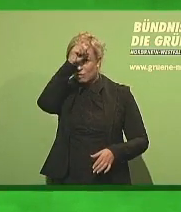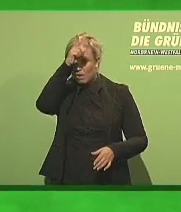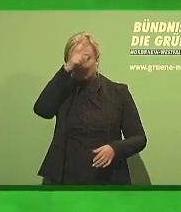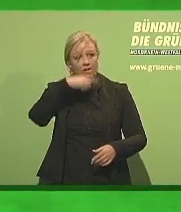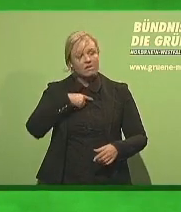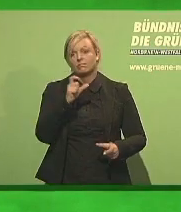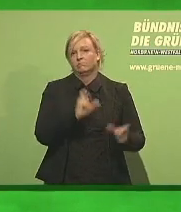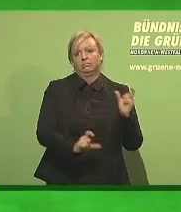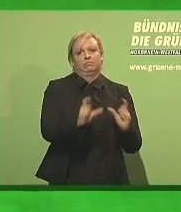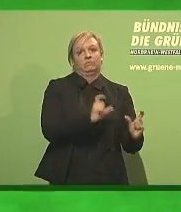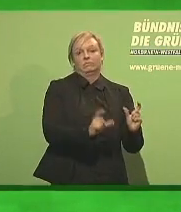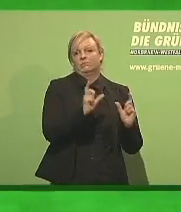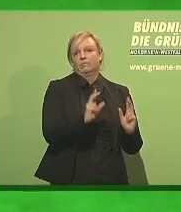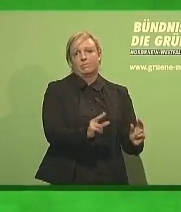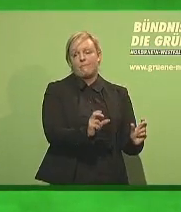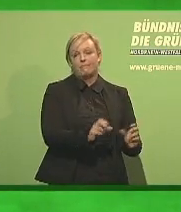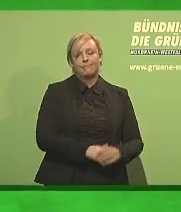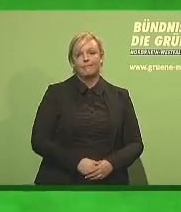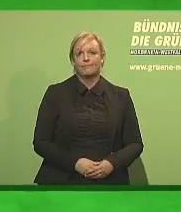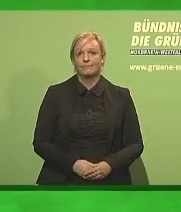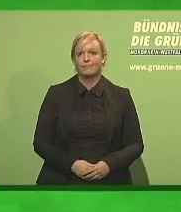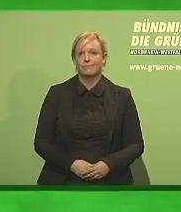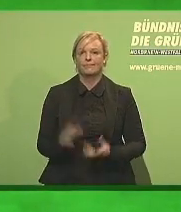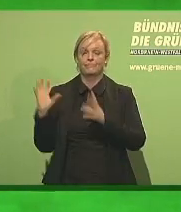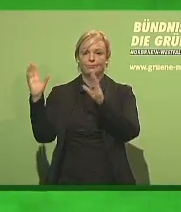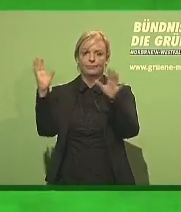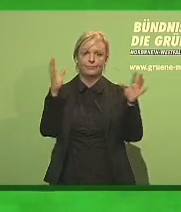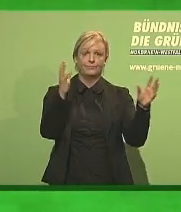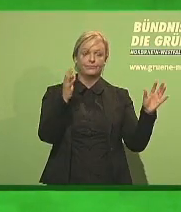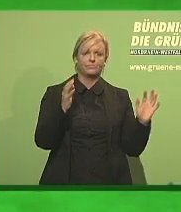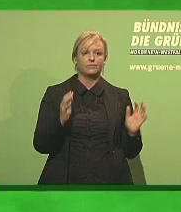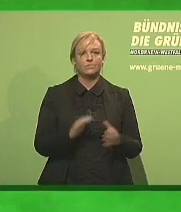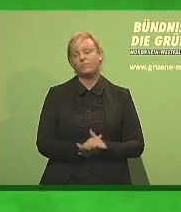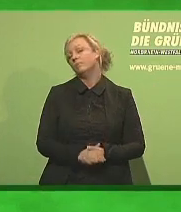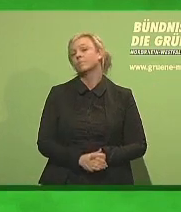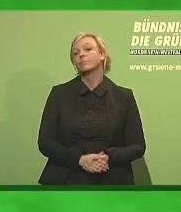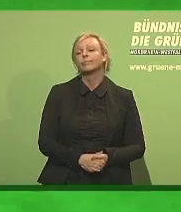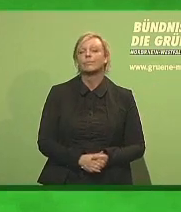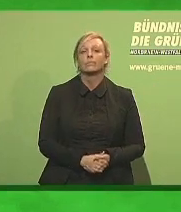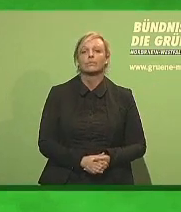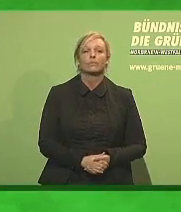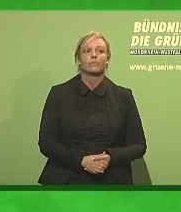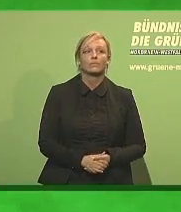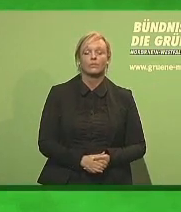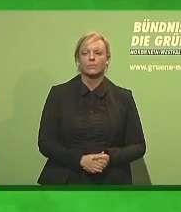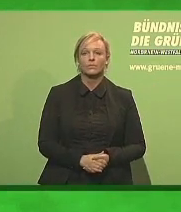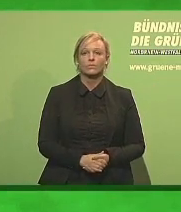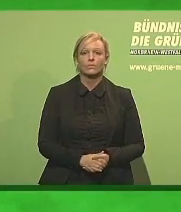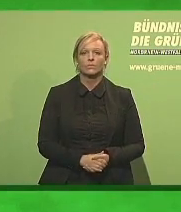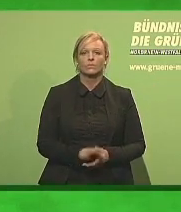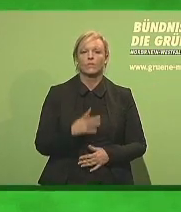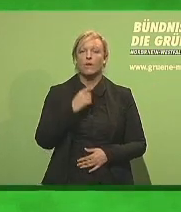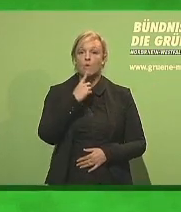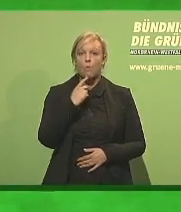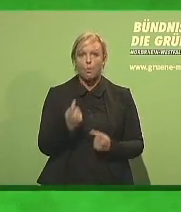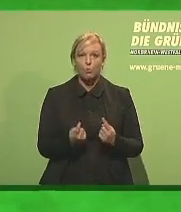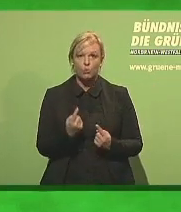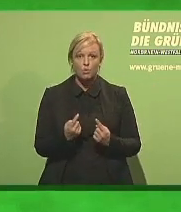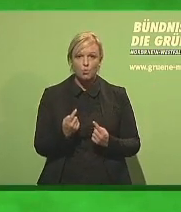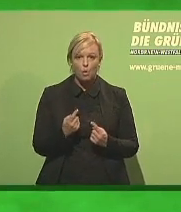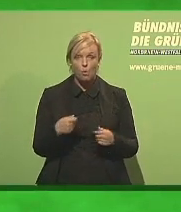verhindern. Und ich sage euch, Mit einer rot-grünen